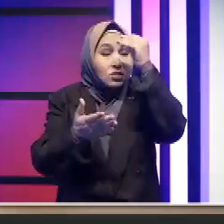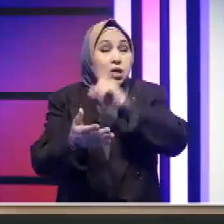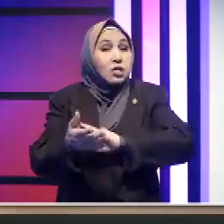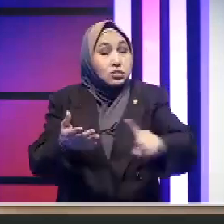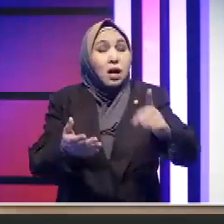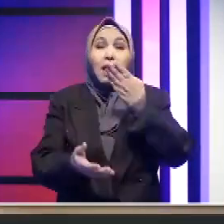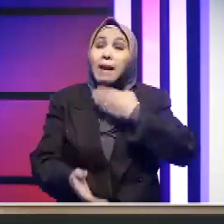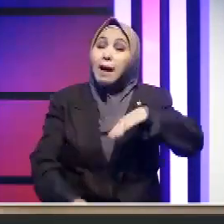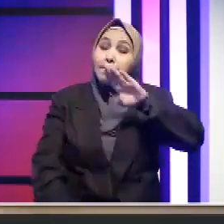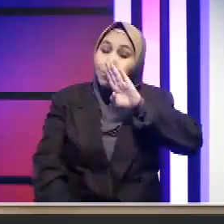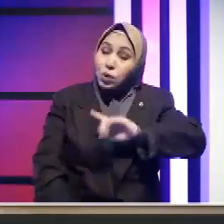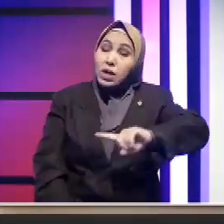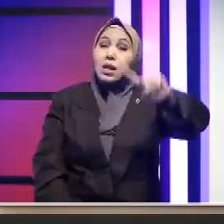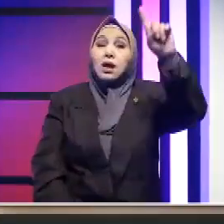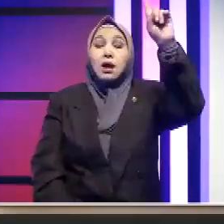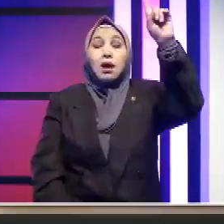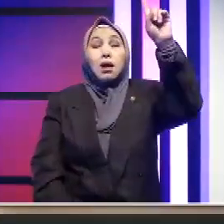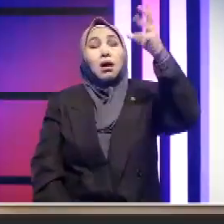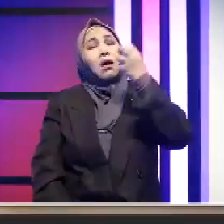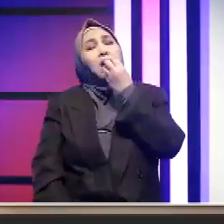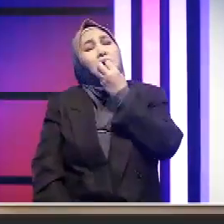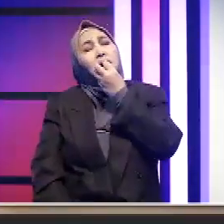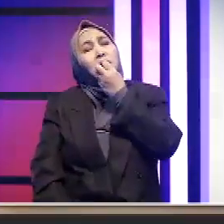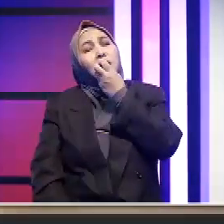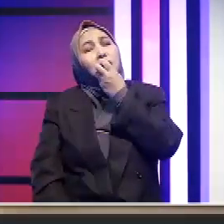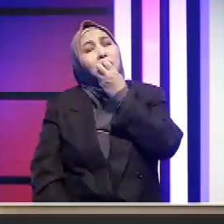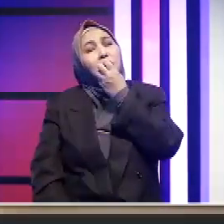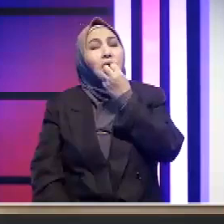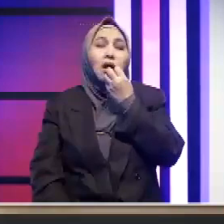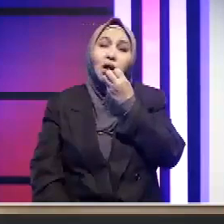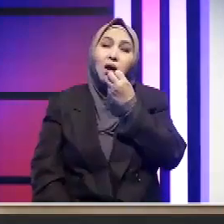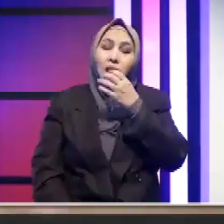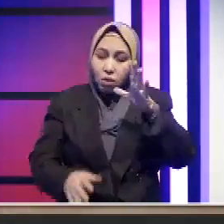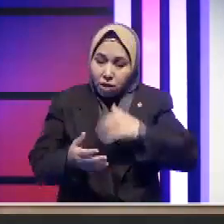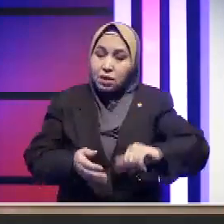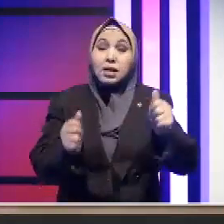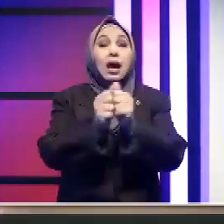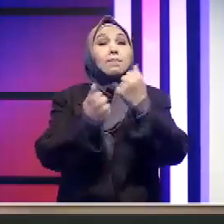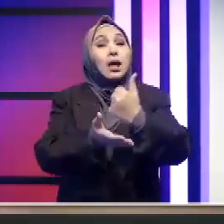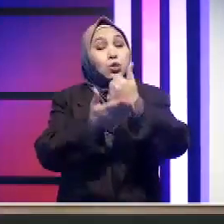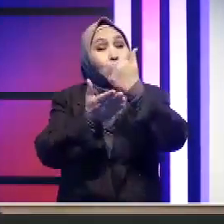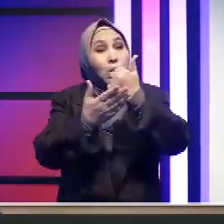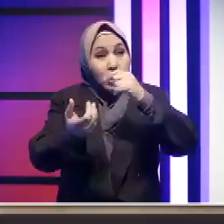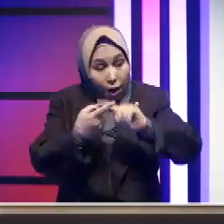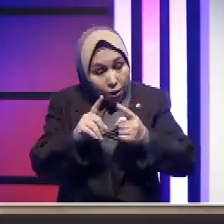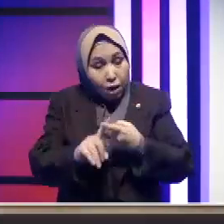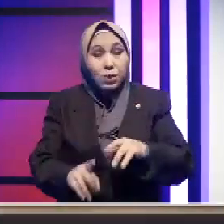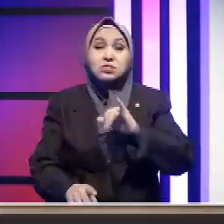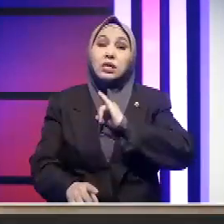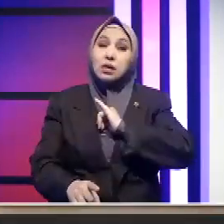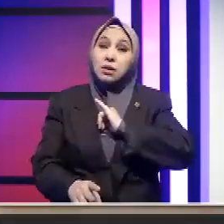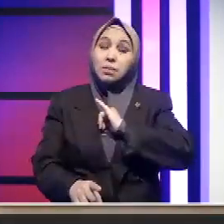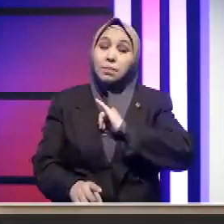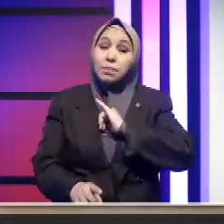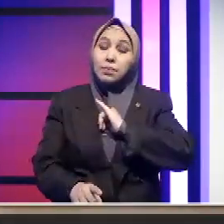alhamdulillah h.abd dengan bantuan kawan-kawan saya